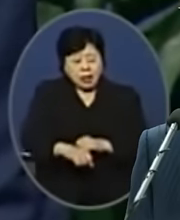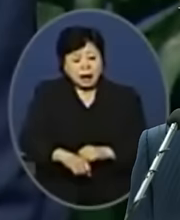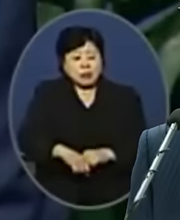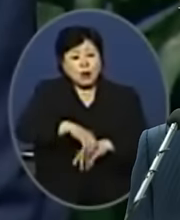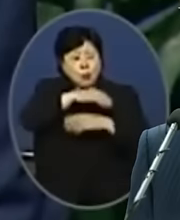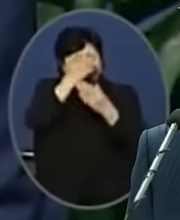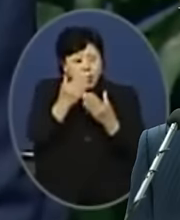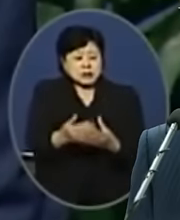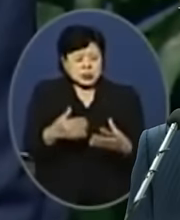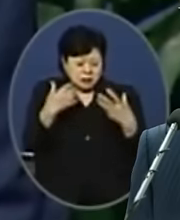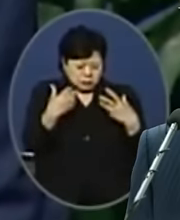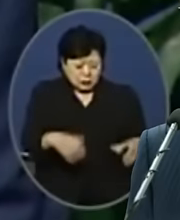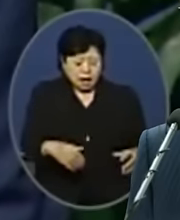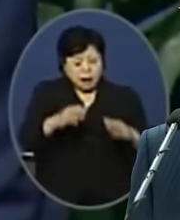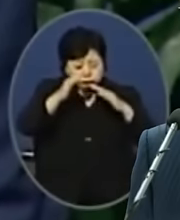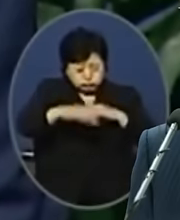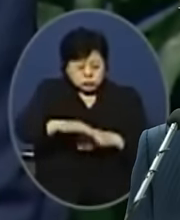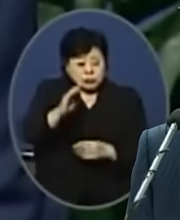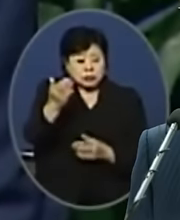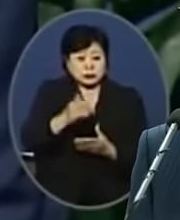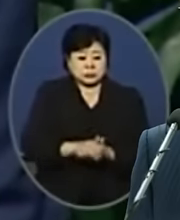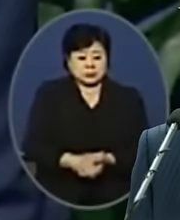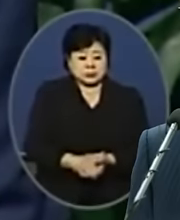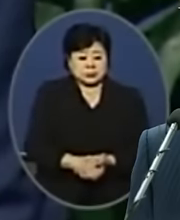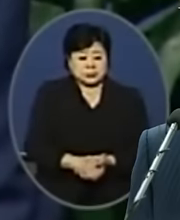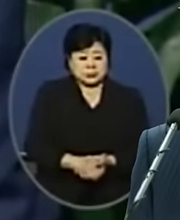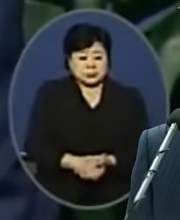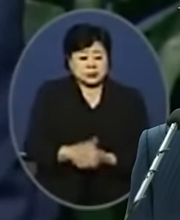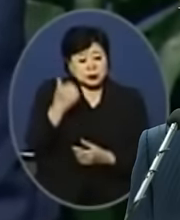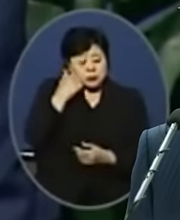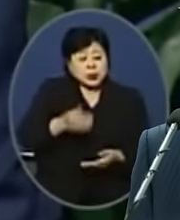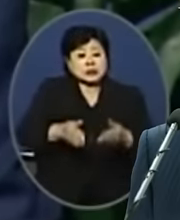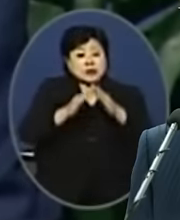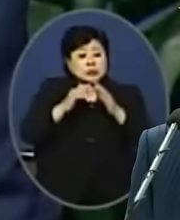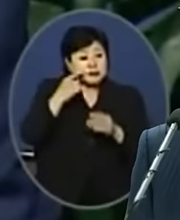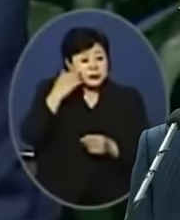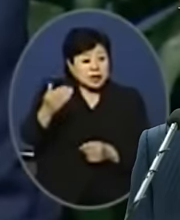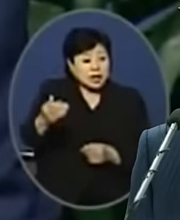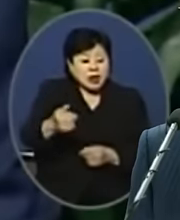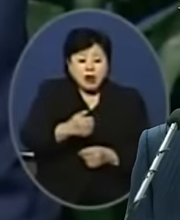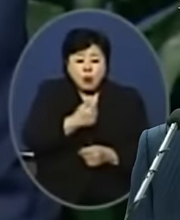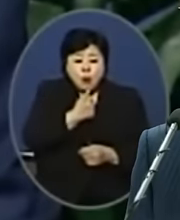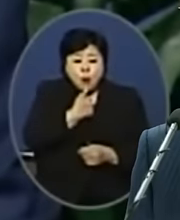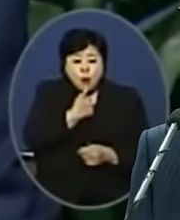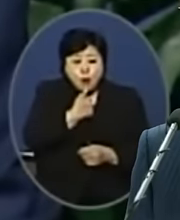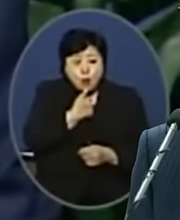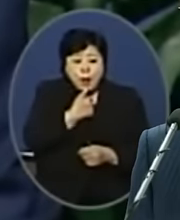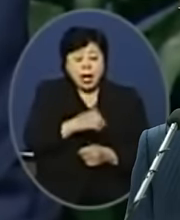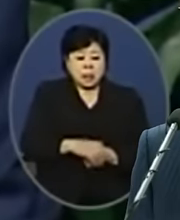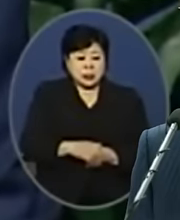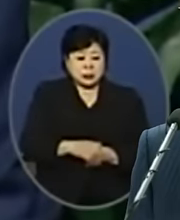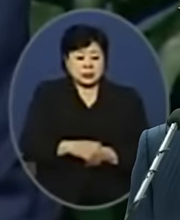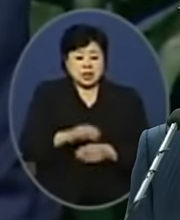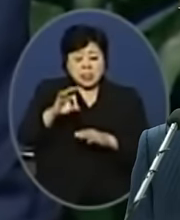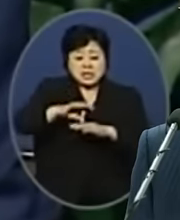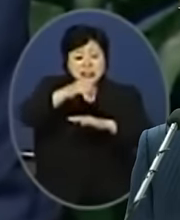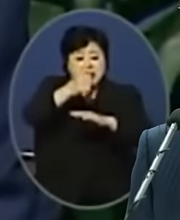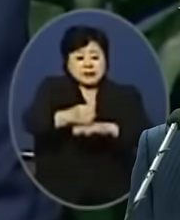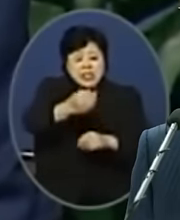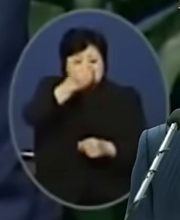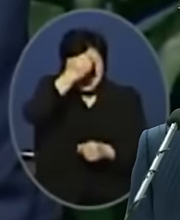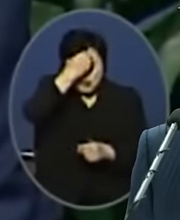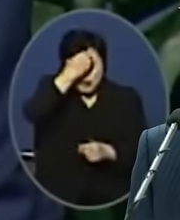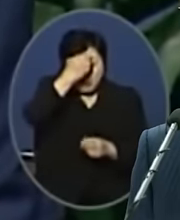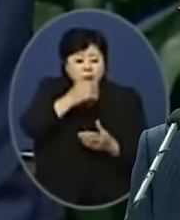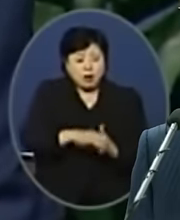완전히 무너졌습니다. 누가 세우겠습니까? 로마의 임금이 기독교를